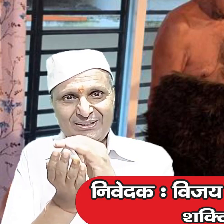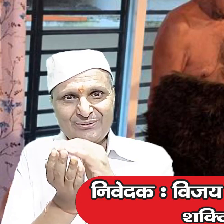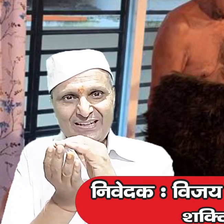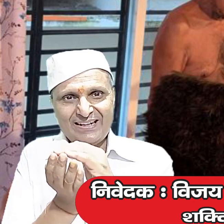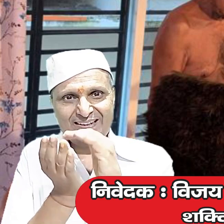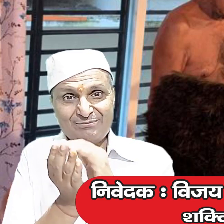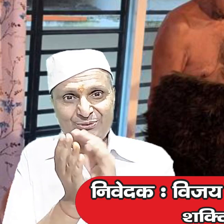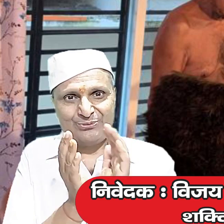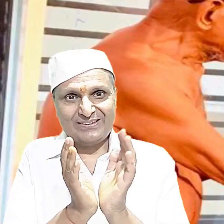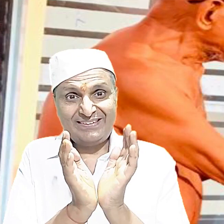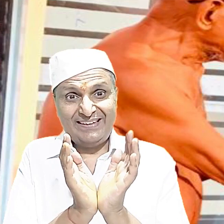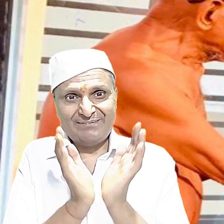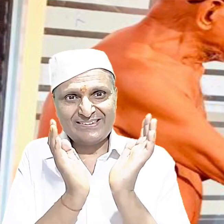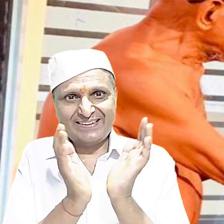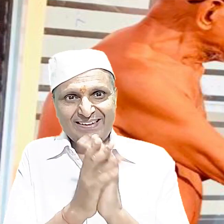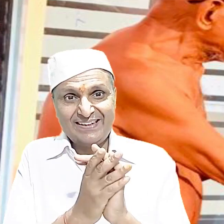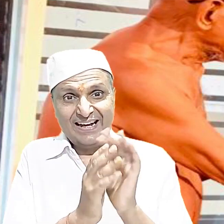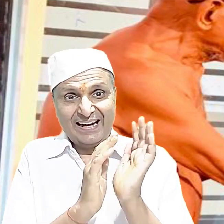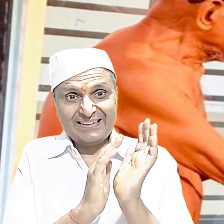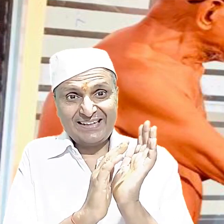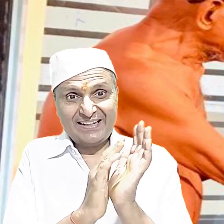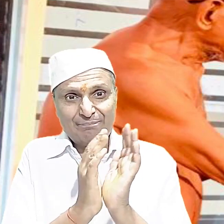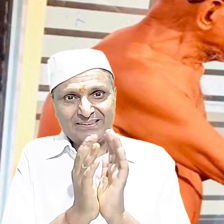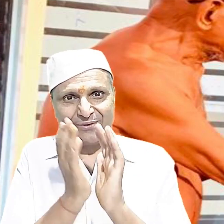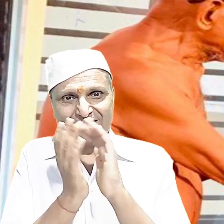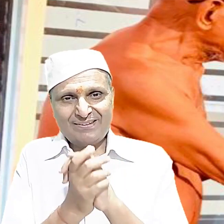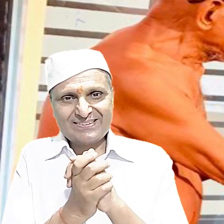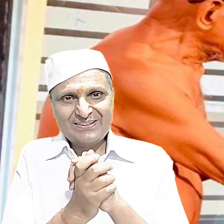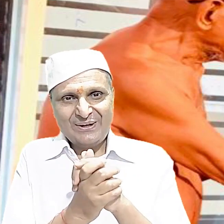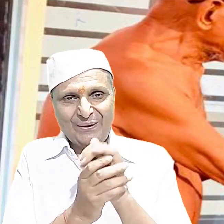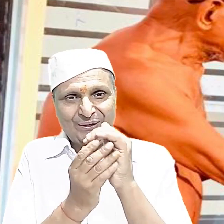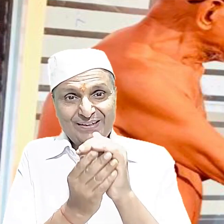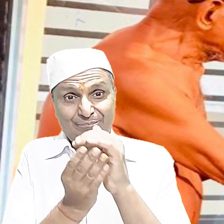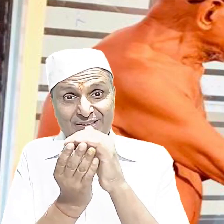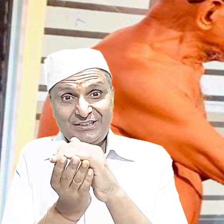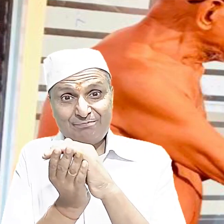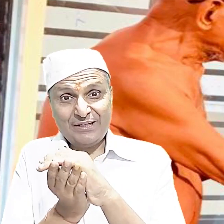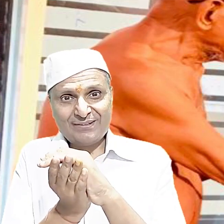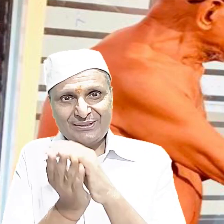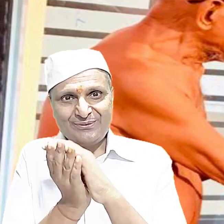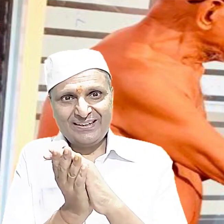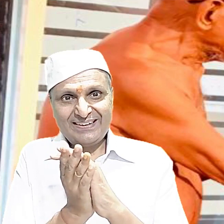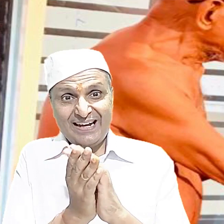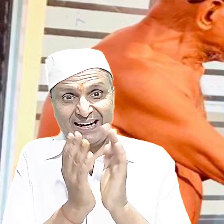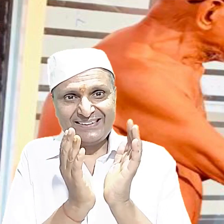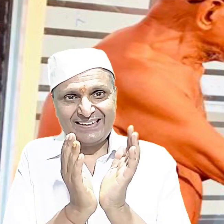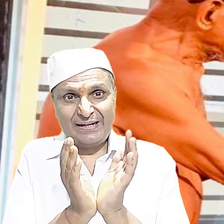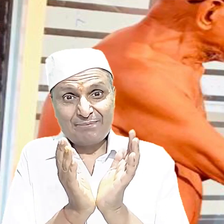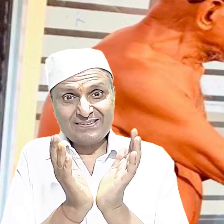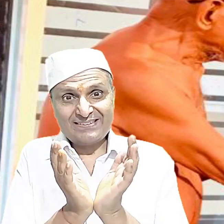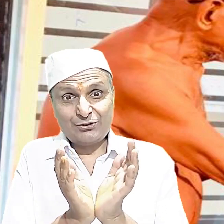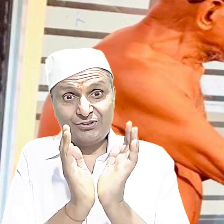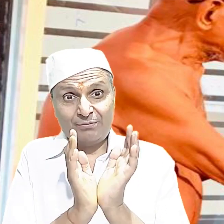मेद शिखर को यह कार्यक्रम जो हुआ 3 दिवस के अंदर, आचार्य पदारोहण दिवस और पिछली परिवर्तन हुआ